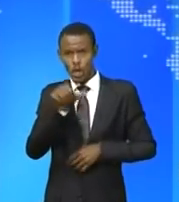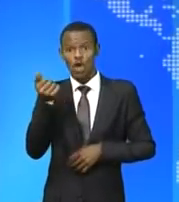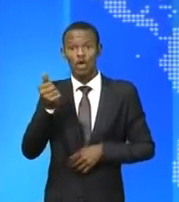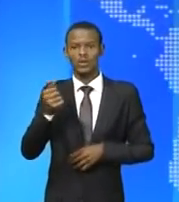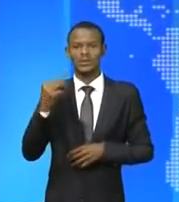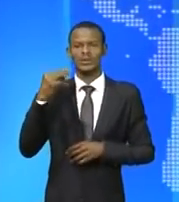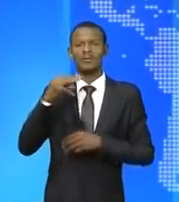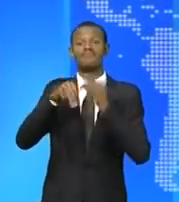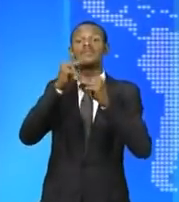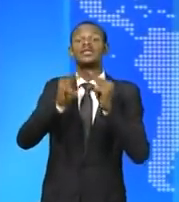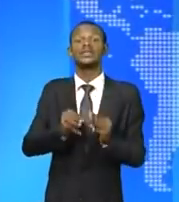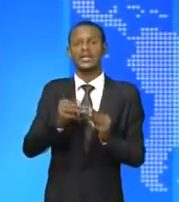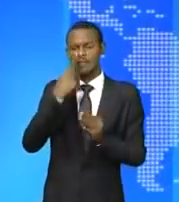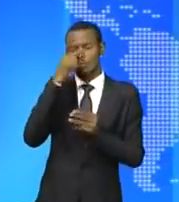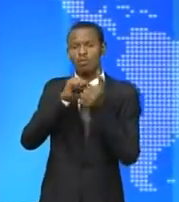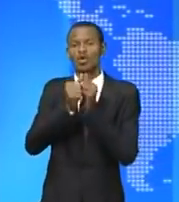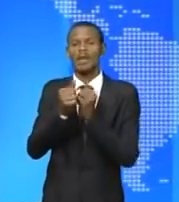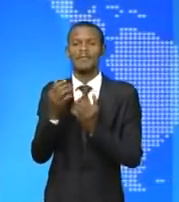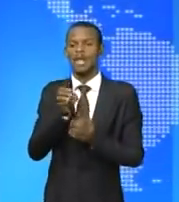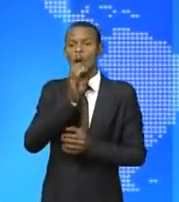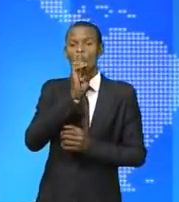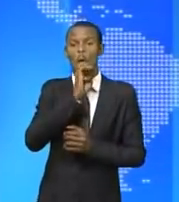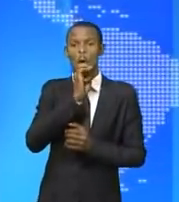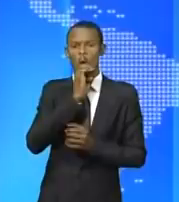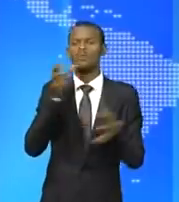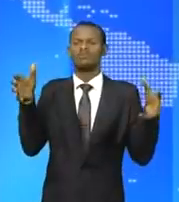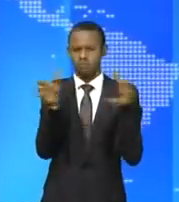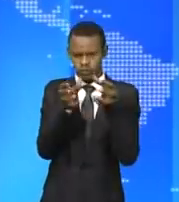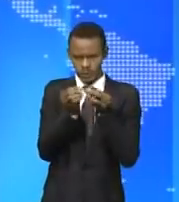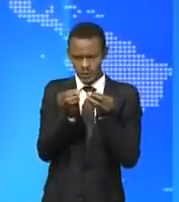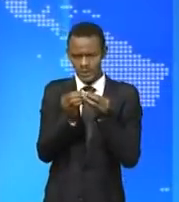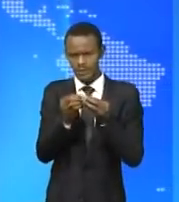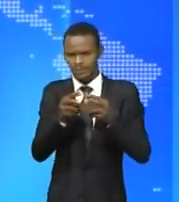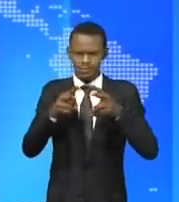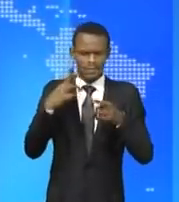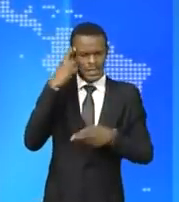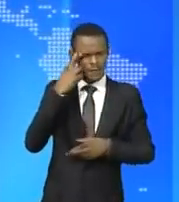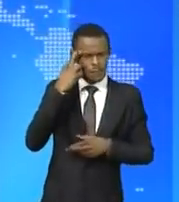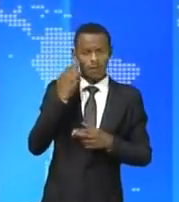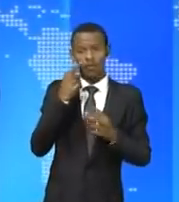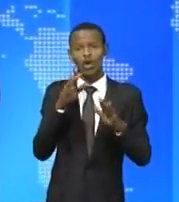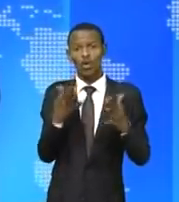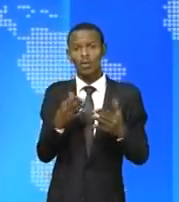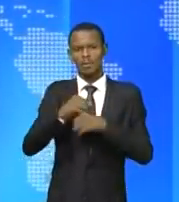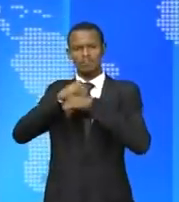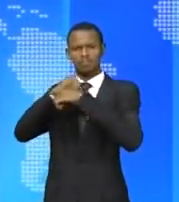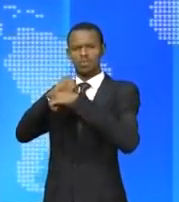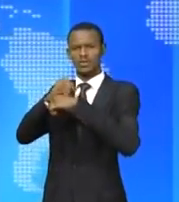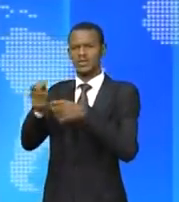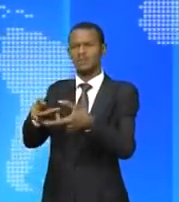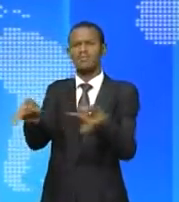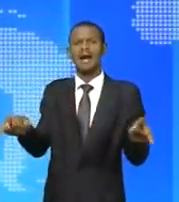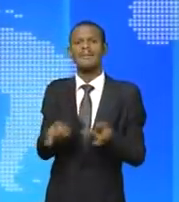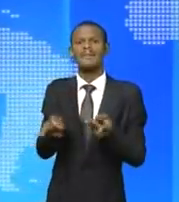sont retrouvés dans un atelier pour voir comment favoriser la protection et l'exploitation durable des ressources en eau